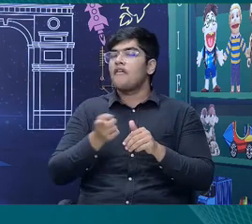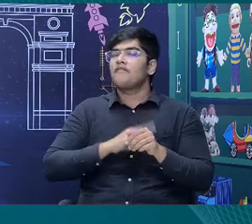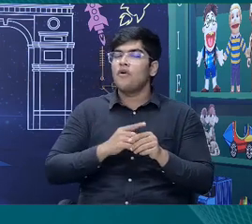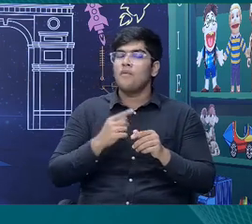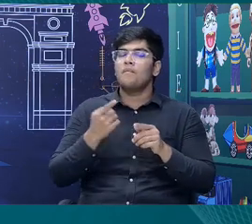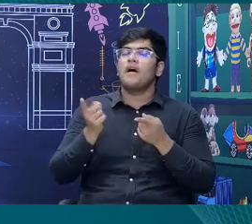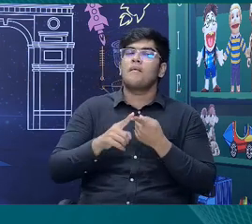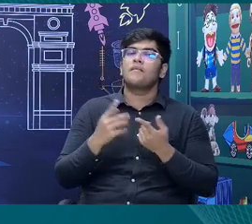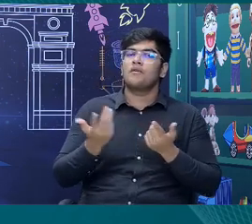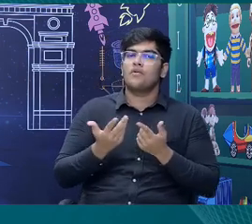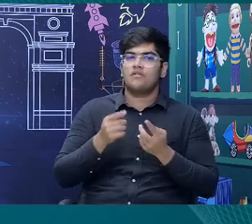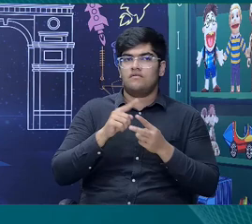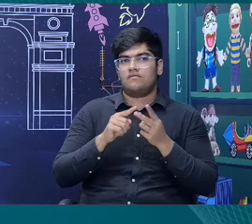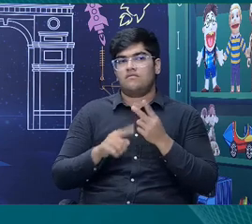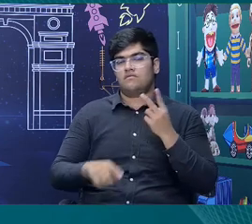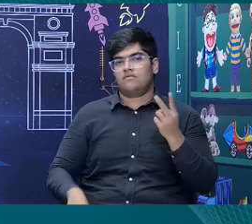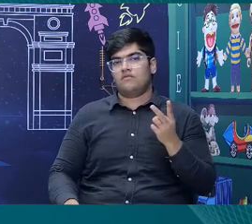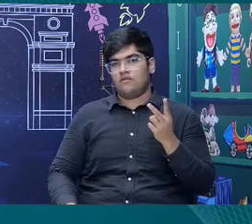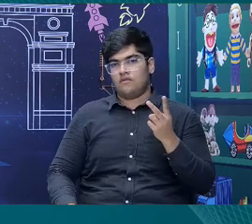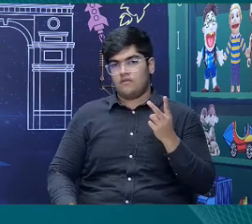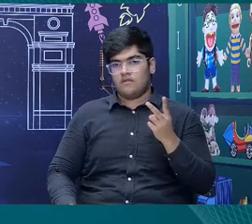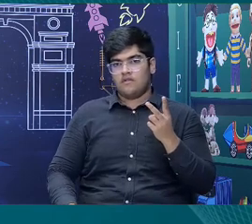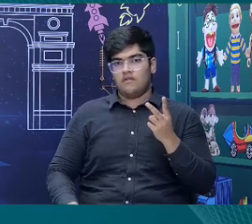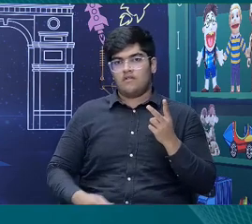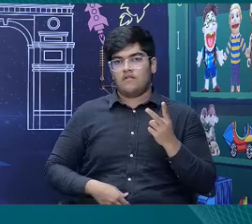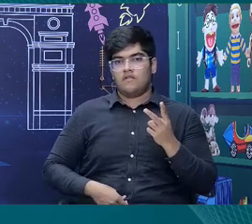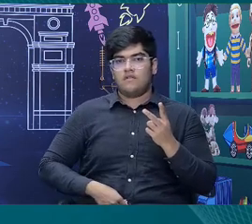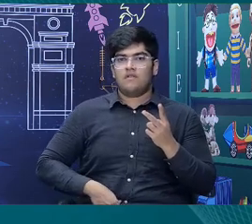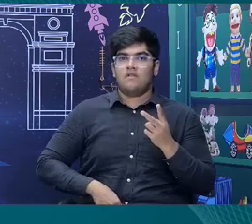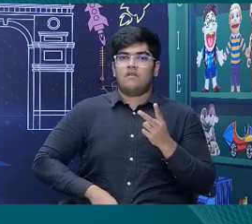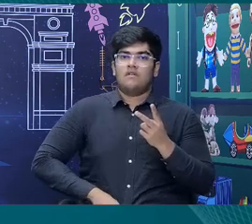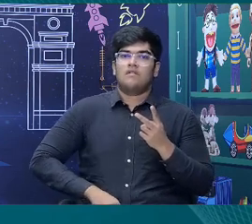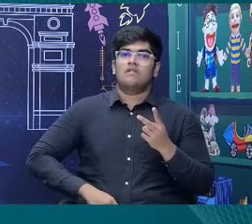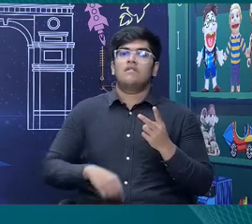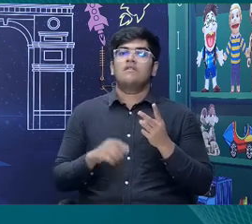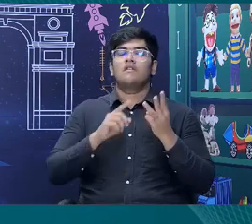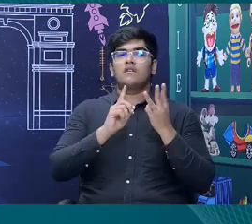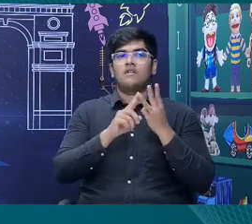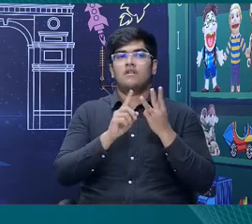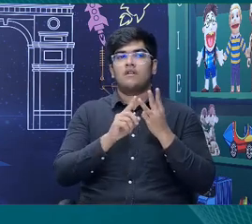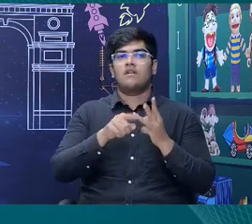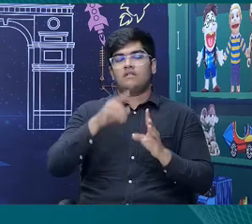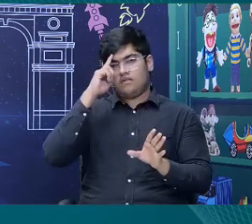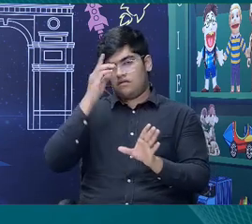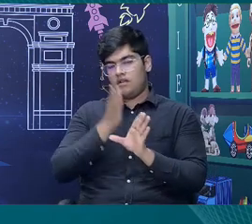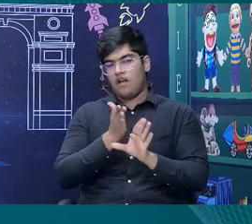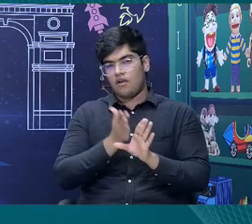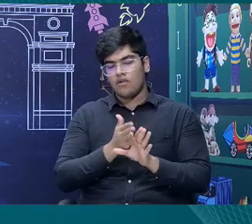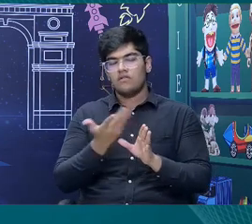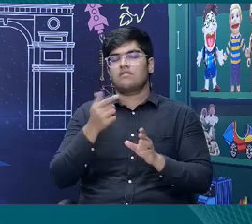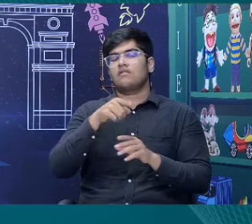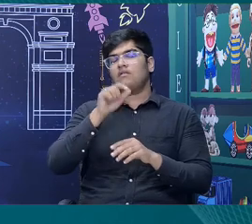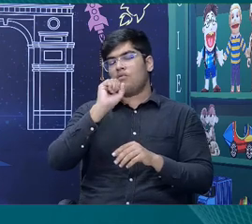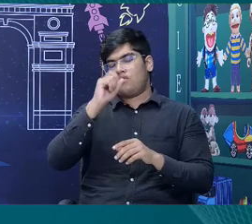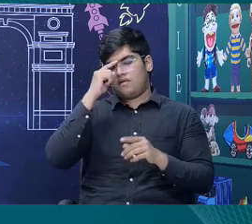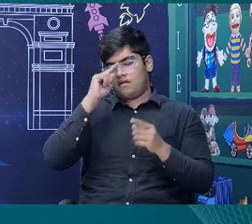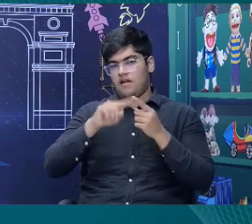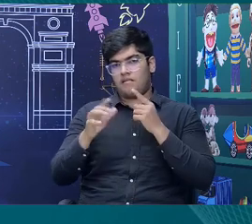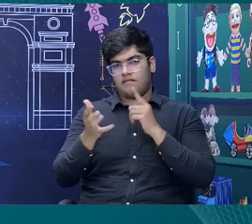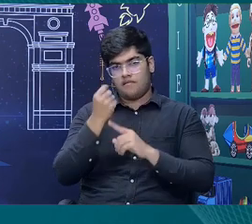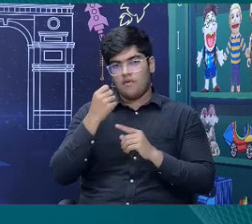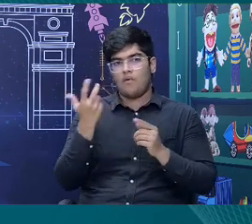है या हमेशा ही वह किसी भी सिचुएशन में है थर्ड ऑफकोर्स यह साइकोलॉजिस्ट की या साइकेट्रिस्ट की हेल्प से होता है कि आप कौन